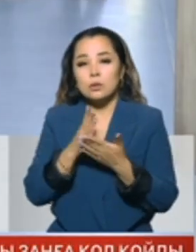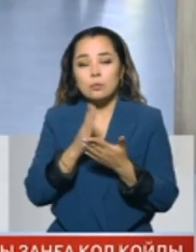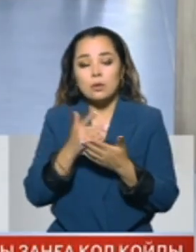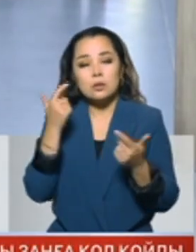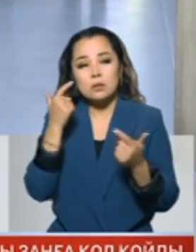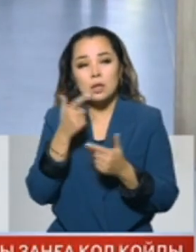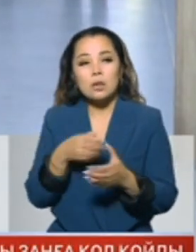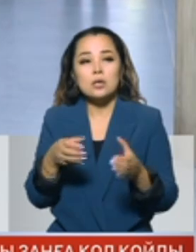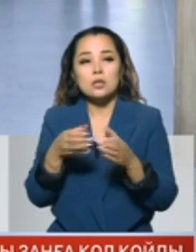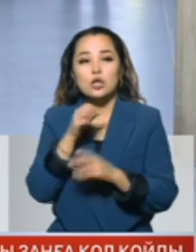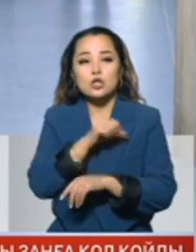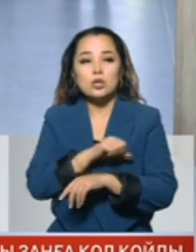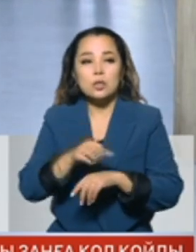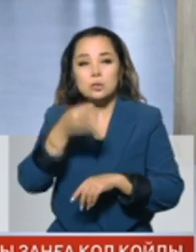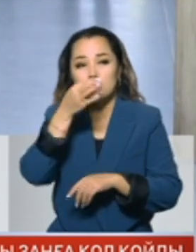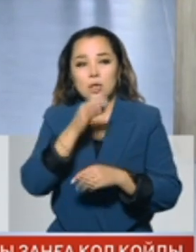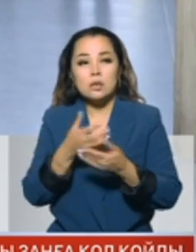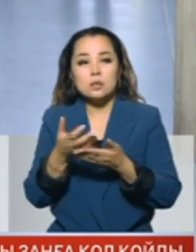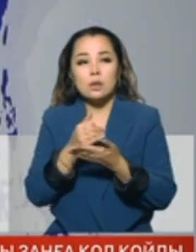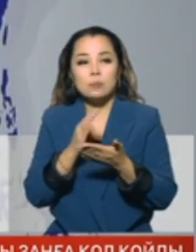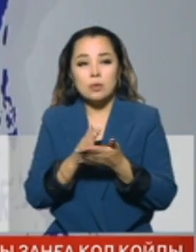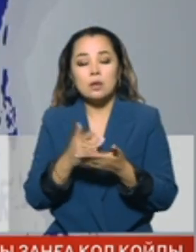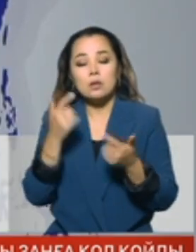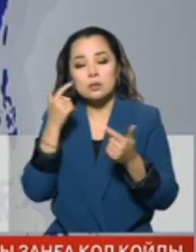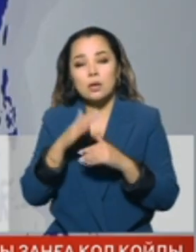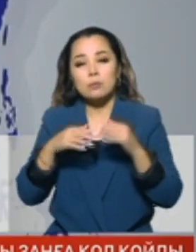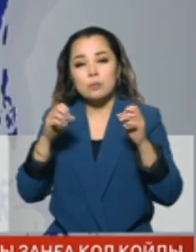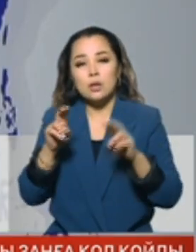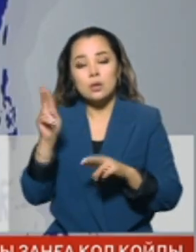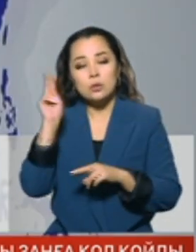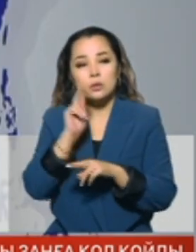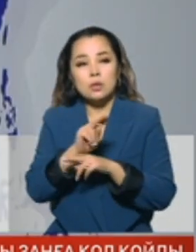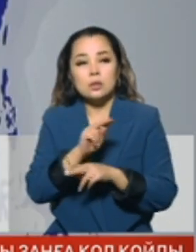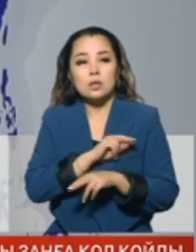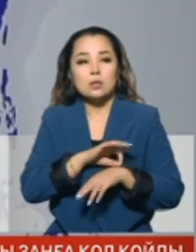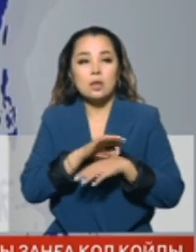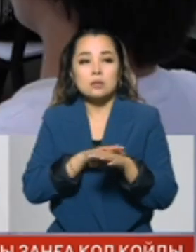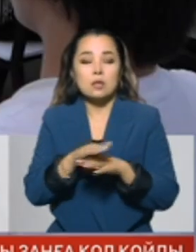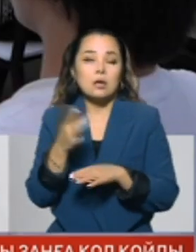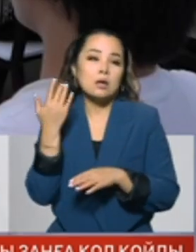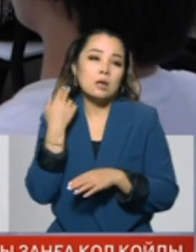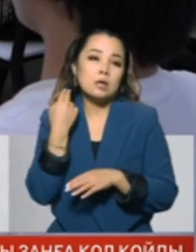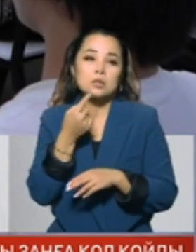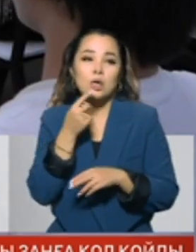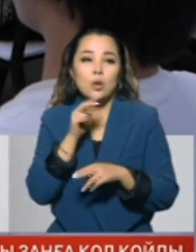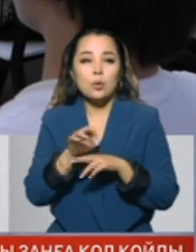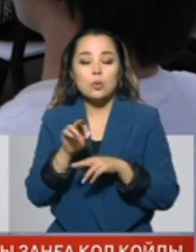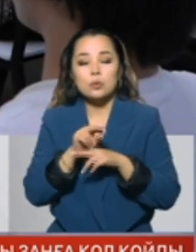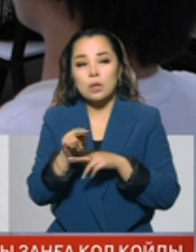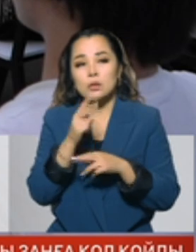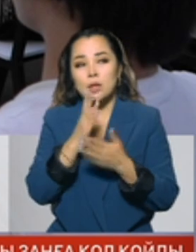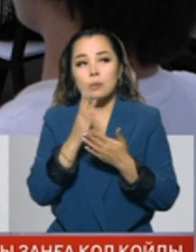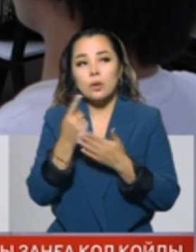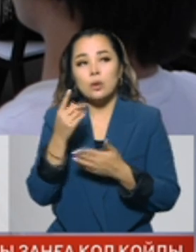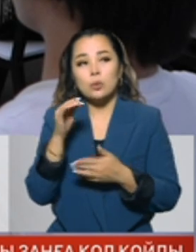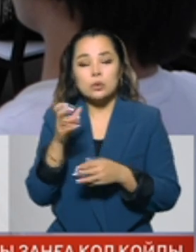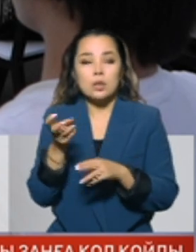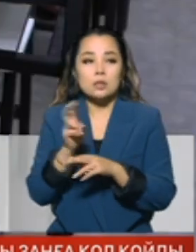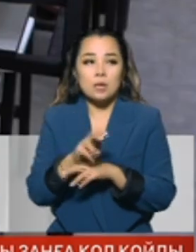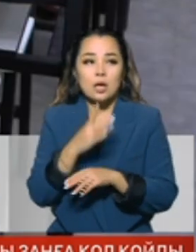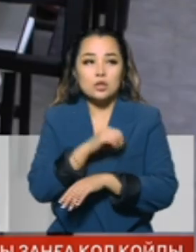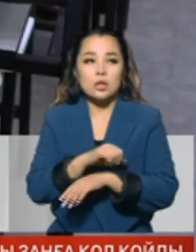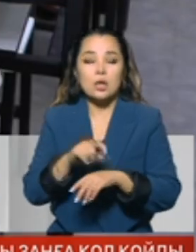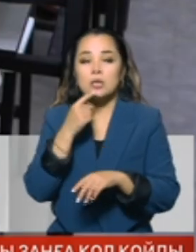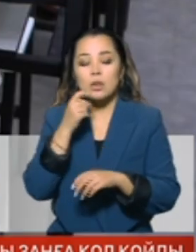Білім ордасында шетелдерде тәжірибе жинаған білікті мамандар қызмет етеді. Сабақтар ағылшын тілінде өтеді. Сондықтан бірінші курсқа келген студенттер алдымен